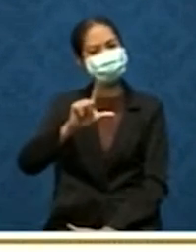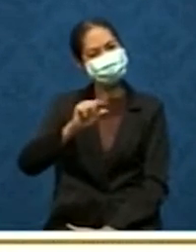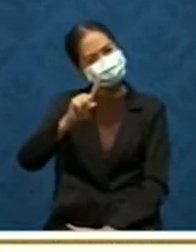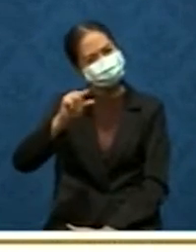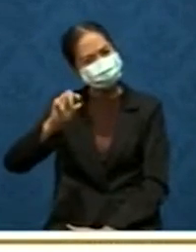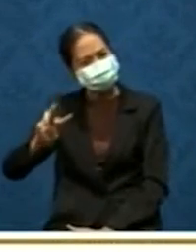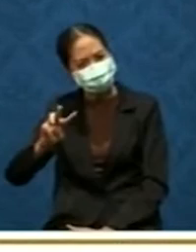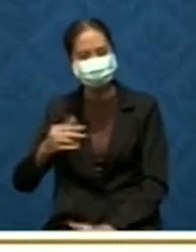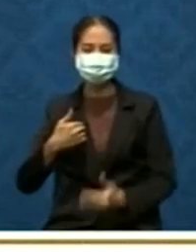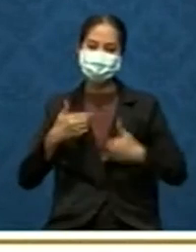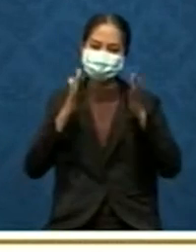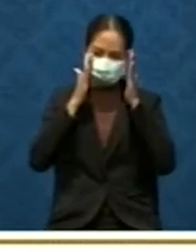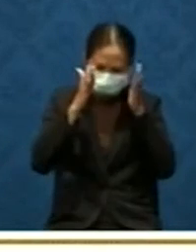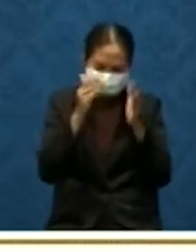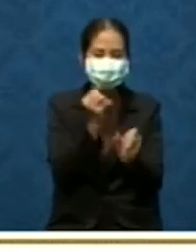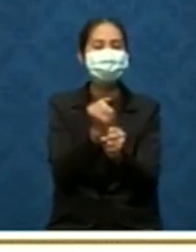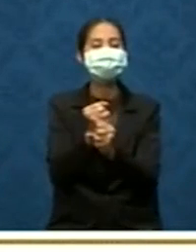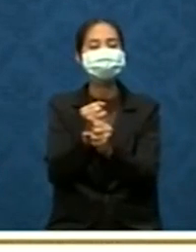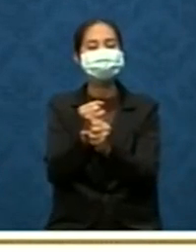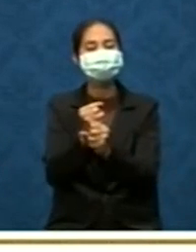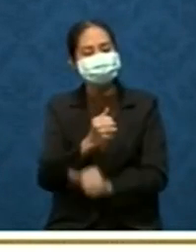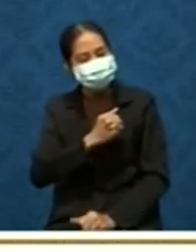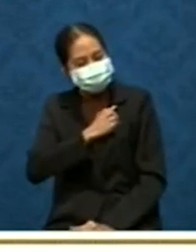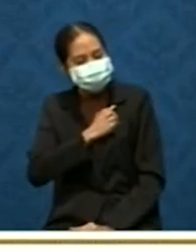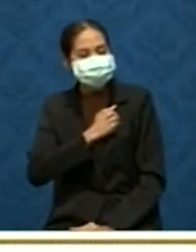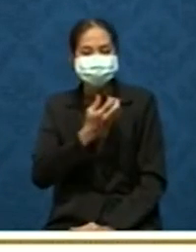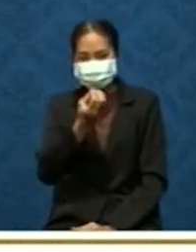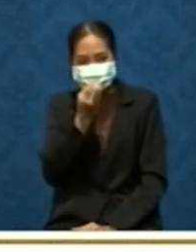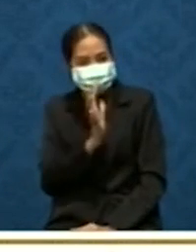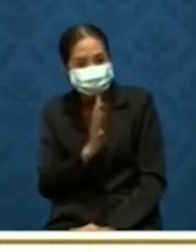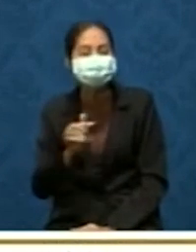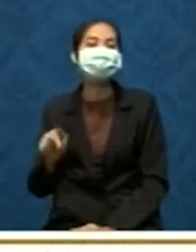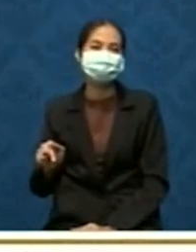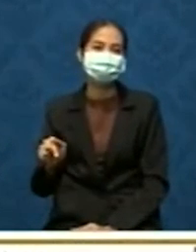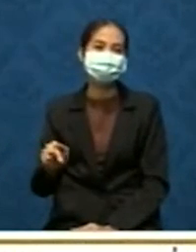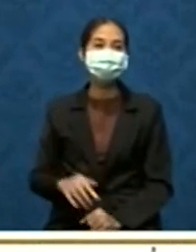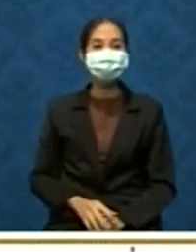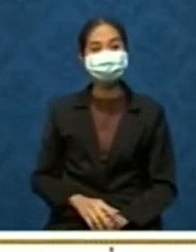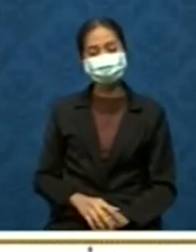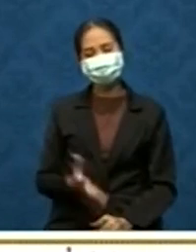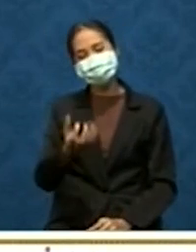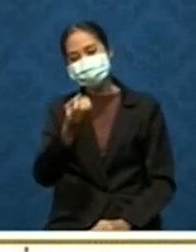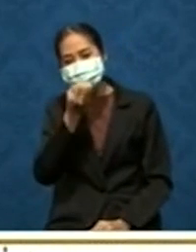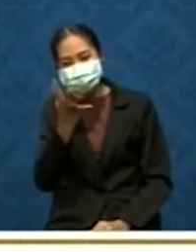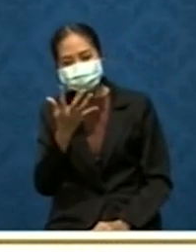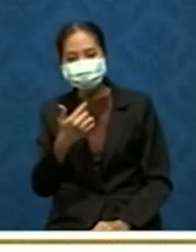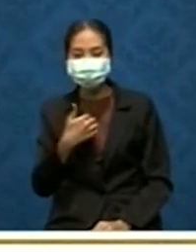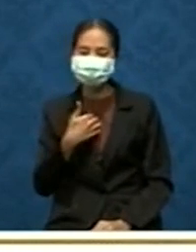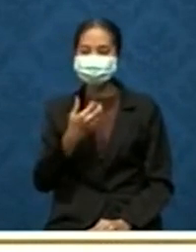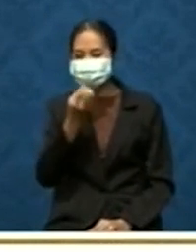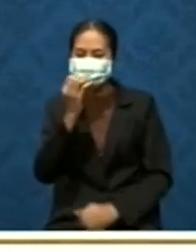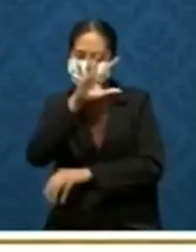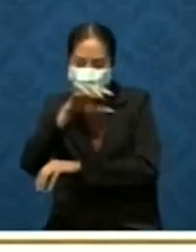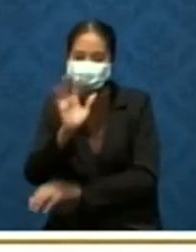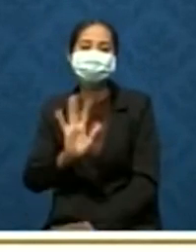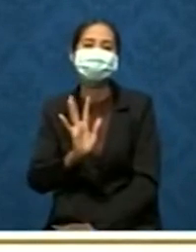22ปีเขาทุ่มเทได้ขนาดนั้นแล้วเขาไม่ได้ว่าอดอาหารแบ ไม่จริงไม่จังหรือหลอก